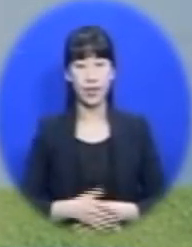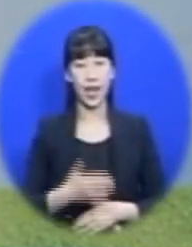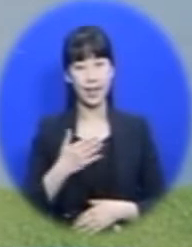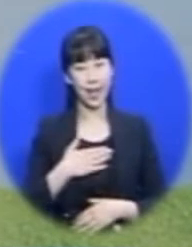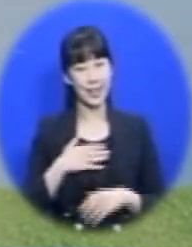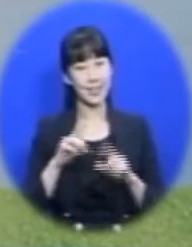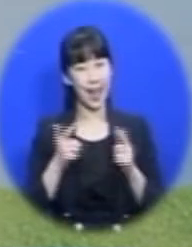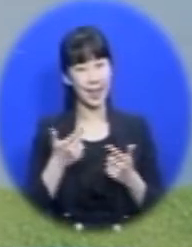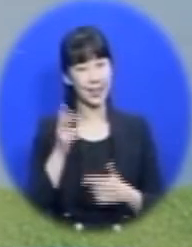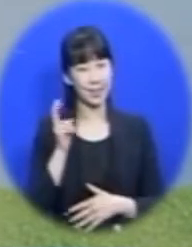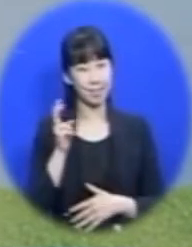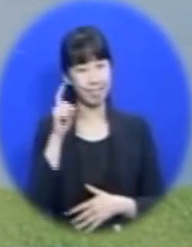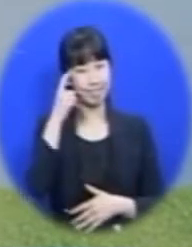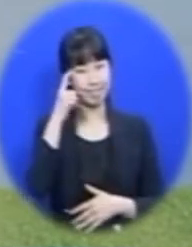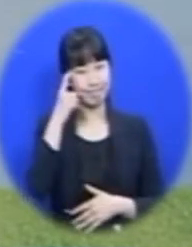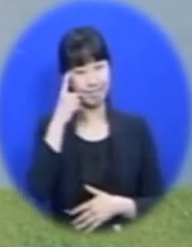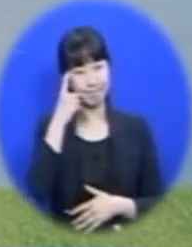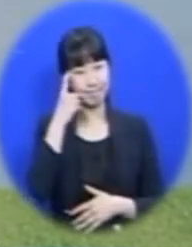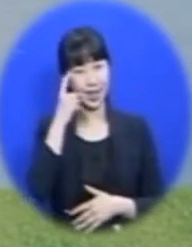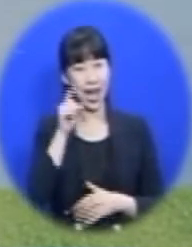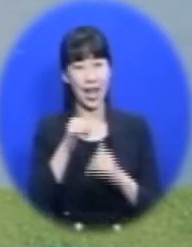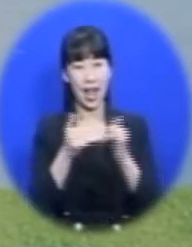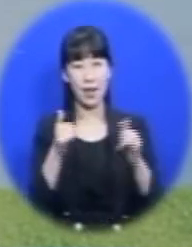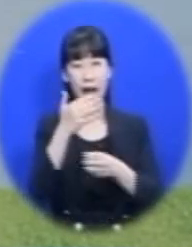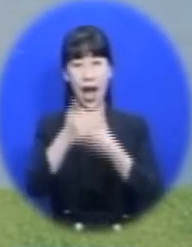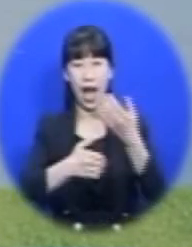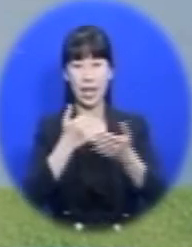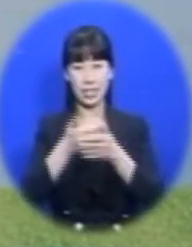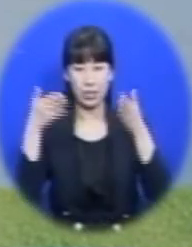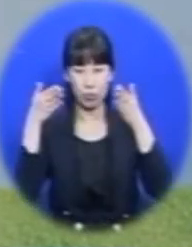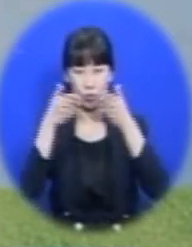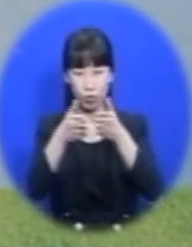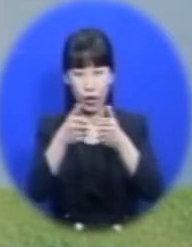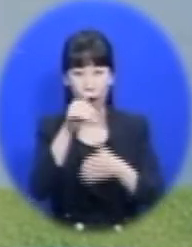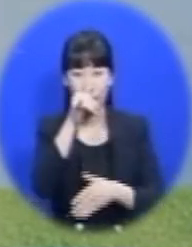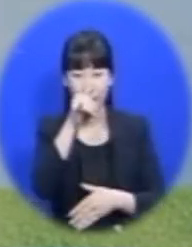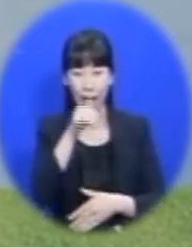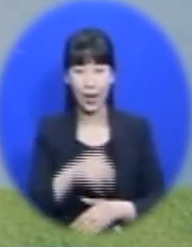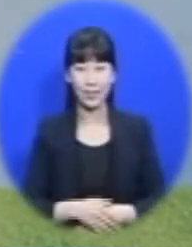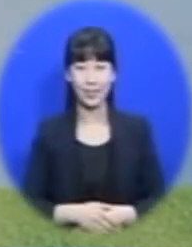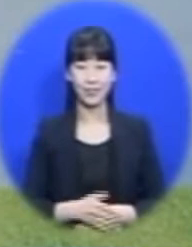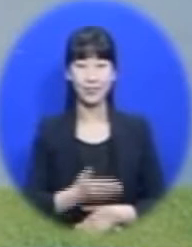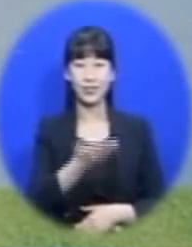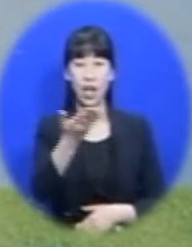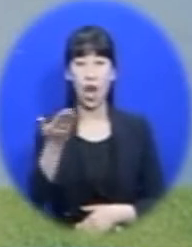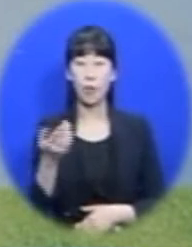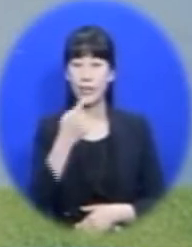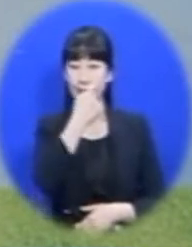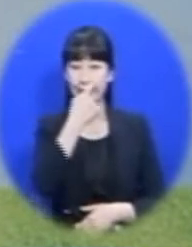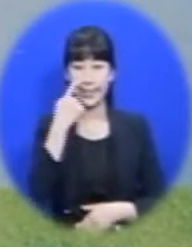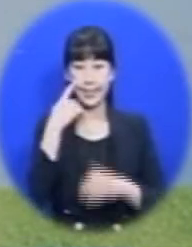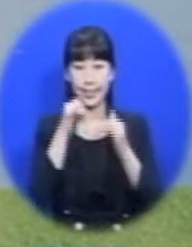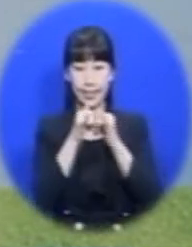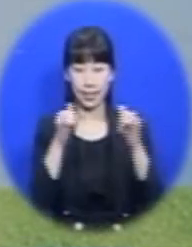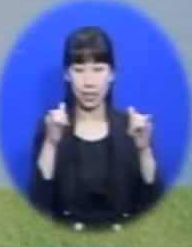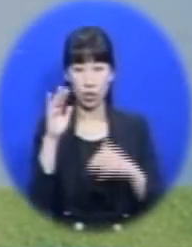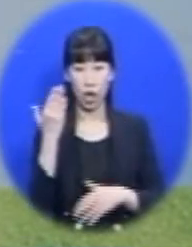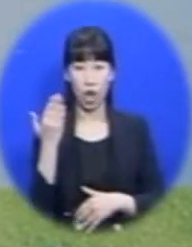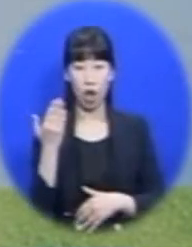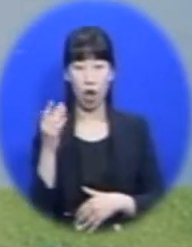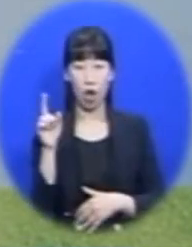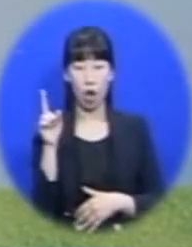거야 라고 생각하는 그 사람이 지금 하나님이 주목하는 사람. 네. 여러분이 증인이 되어 어느 순간에 여기에